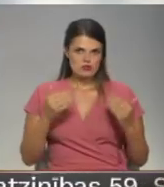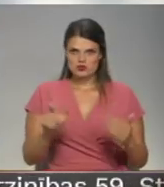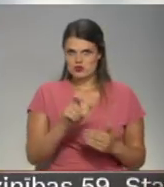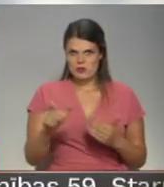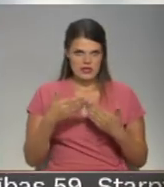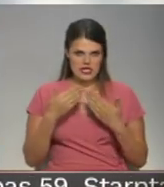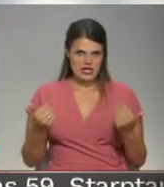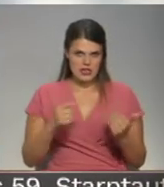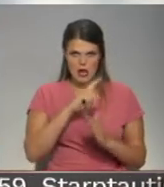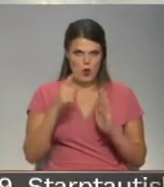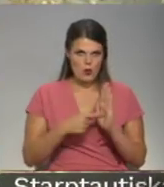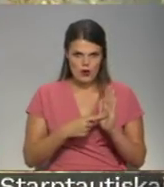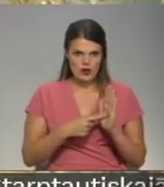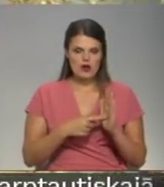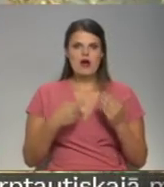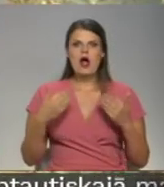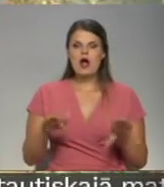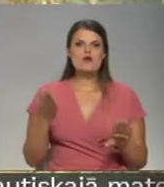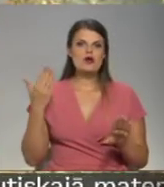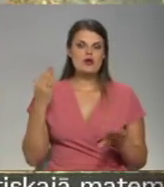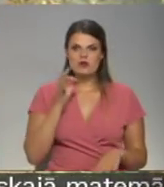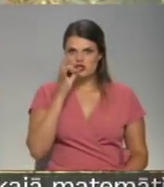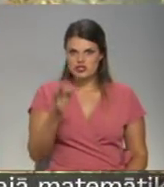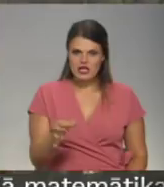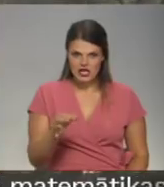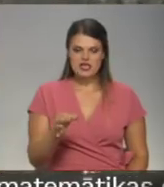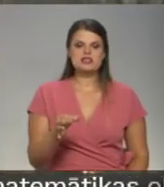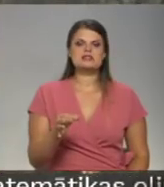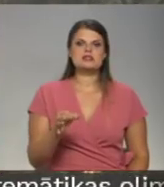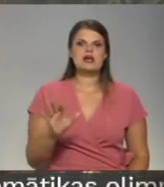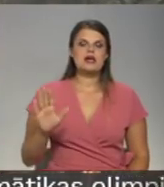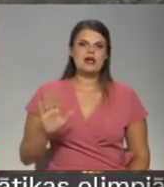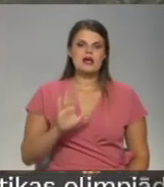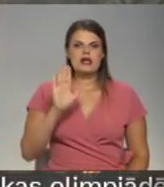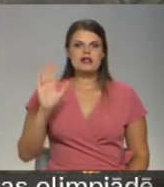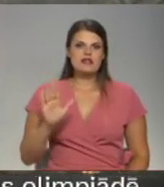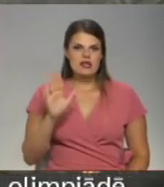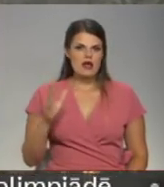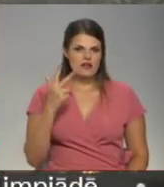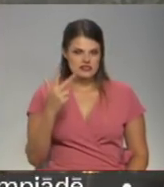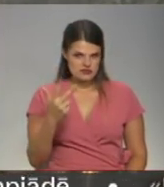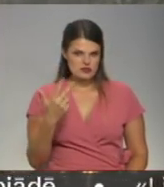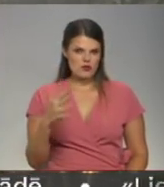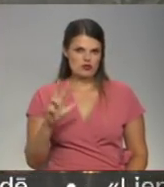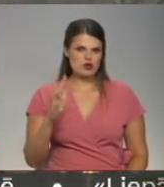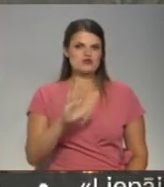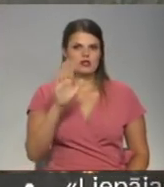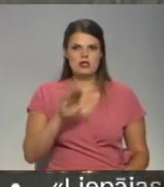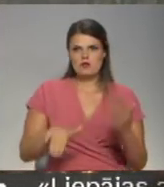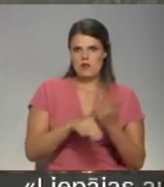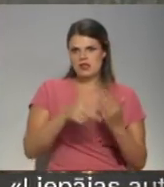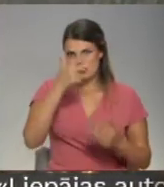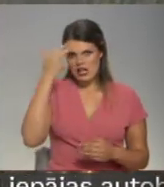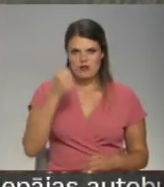nav. Kā jau iepriekš tik minēts, tad dienas trīs dzēšanā piedalījās Lietuvas gaisa